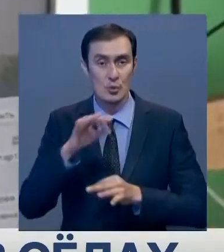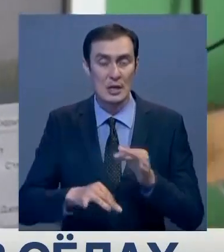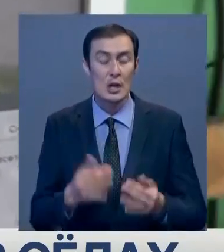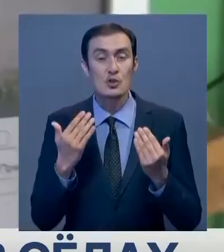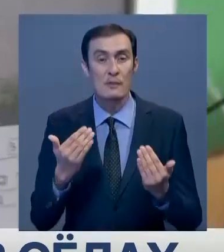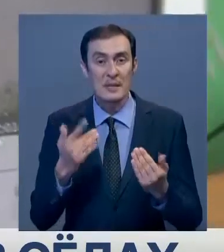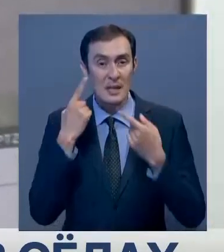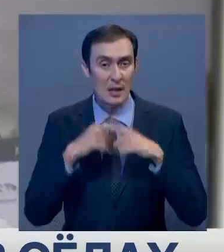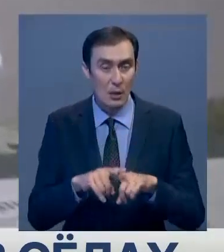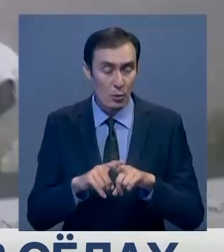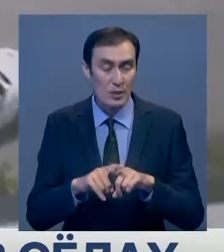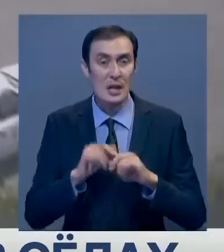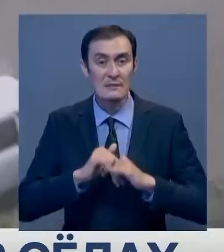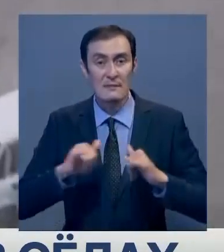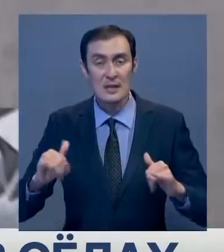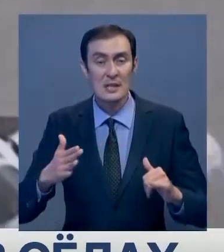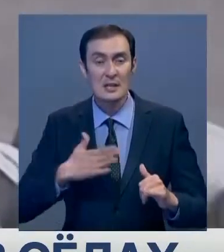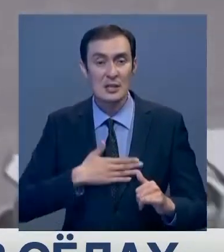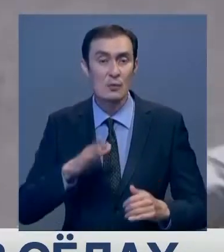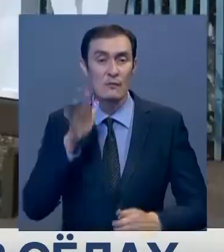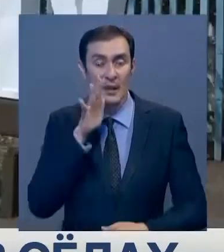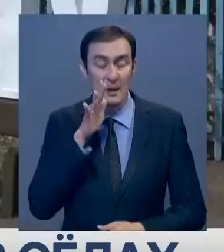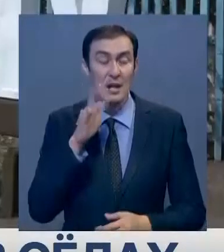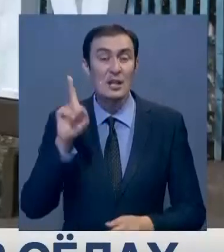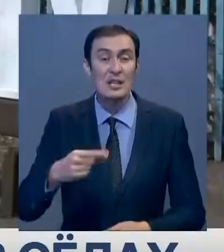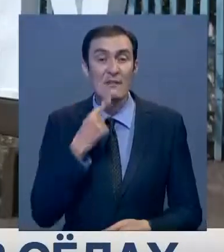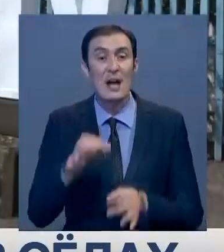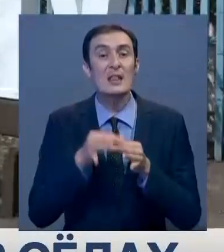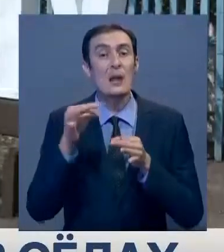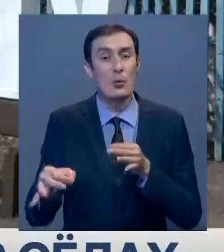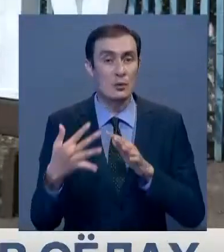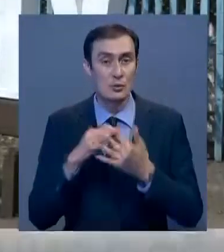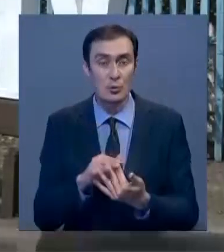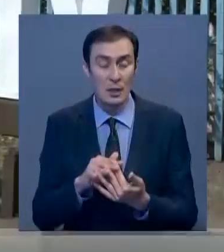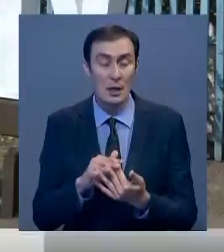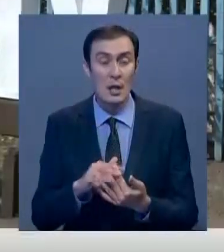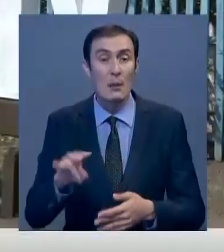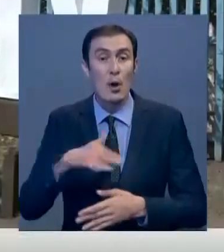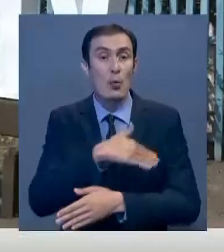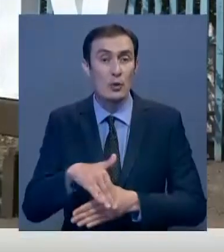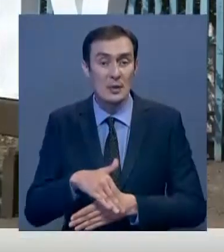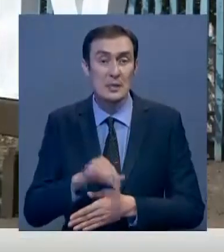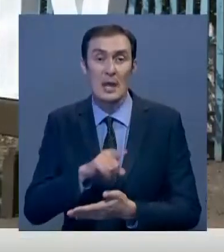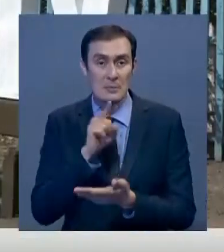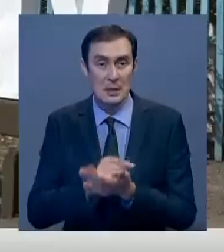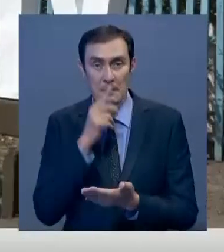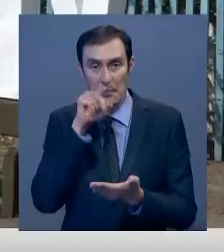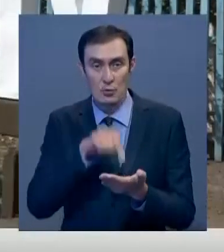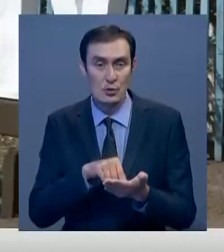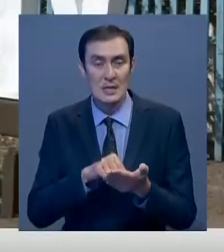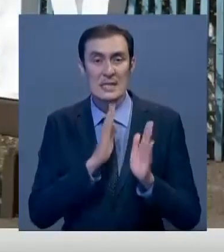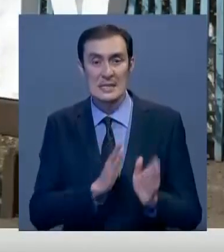технологии постепенно захватывают все наше пространство. Теперь даже в отдаленных селах сложно пройти по улице и не попасть в поле зрения